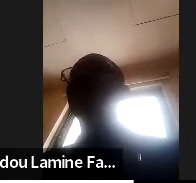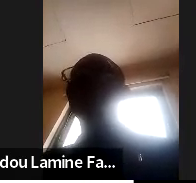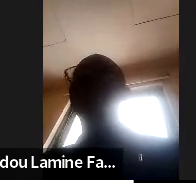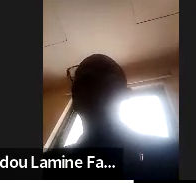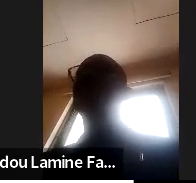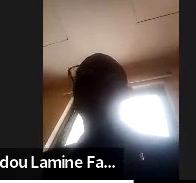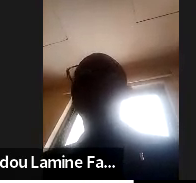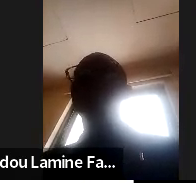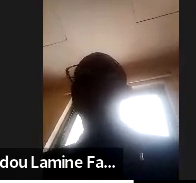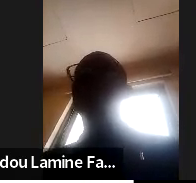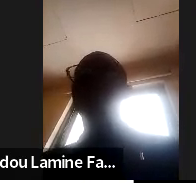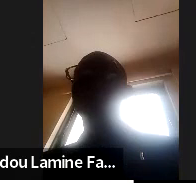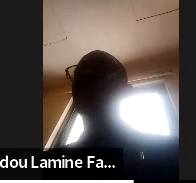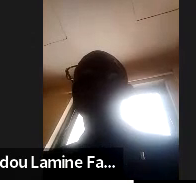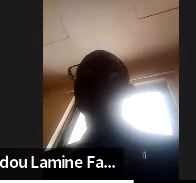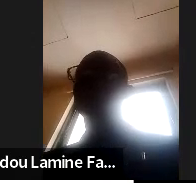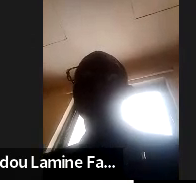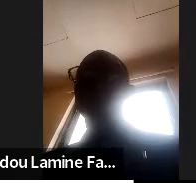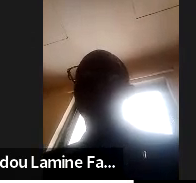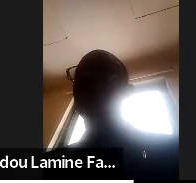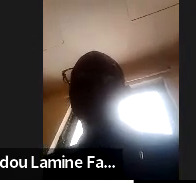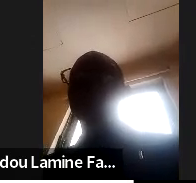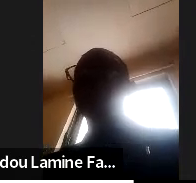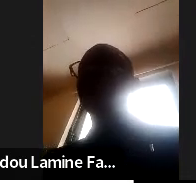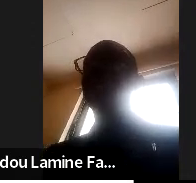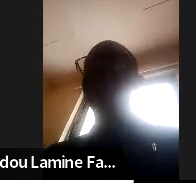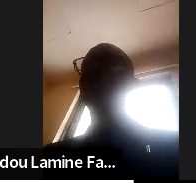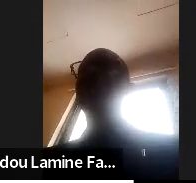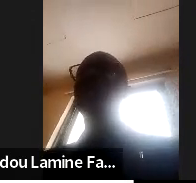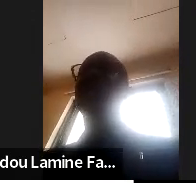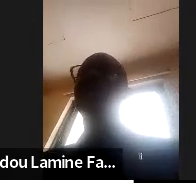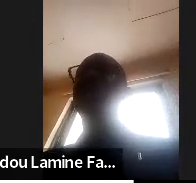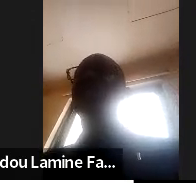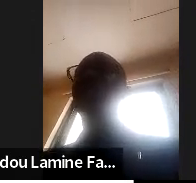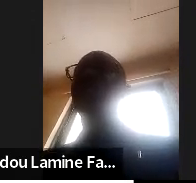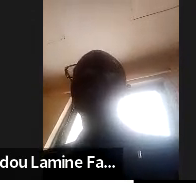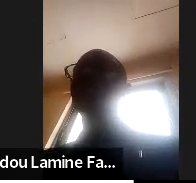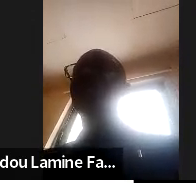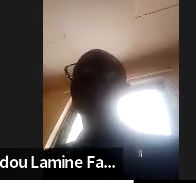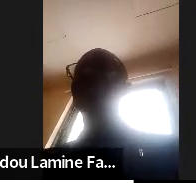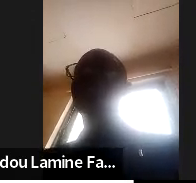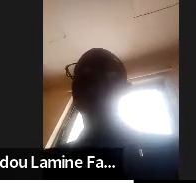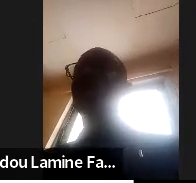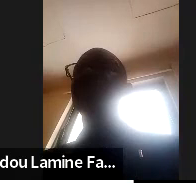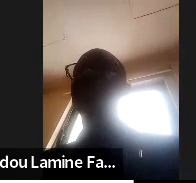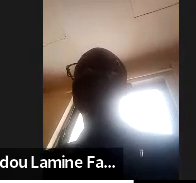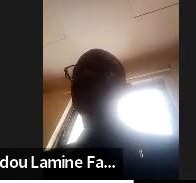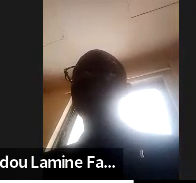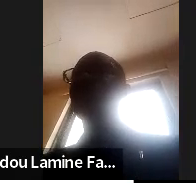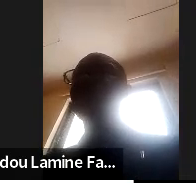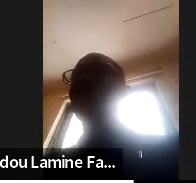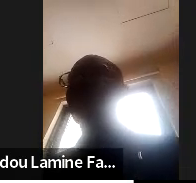en 2021 sur la carte d'égalité des chances et terminer ma communication par des perspectives de cette étude